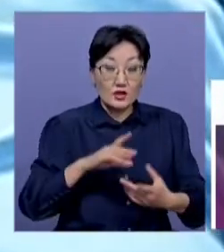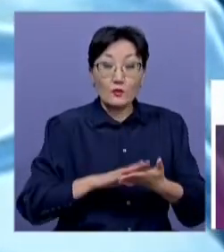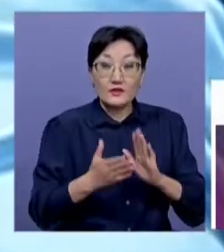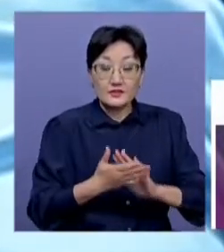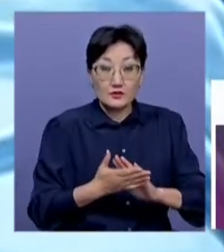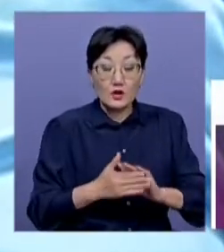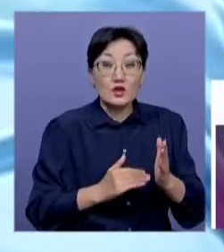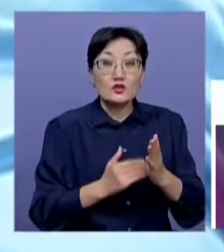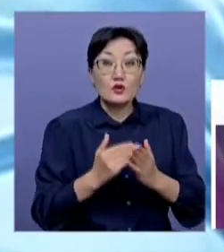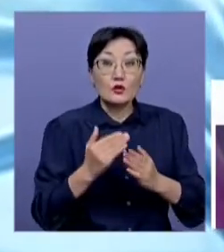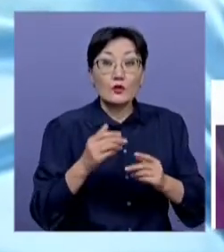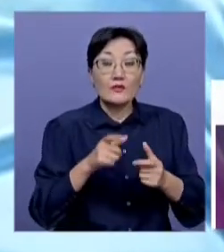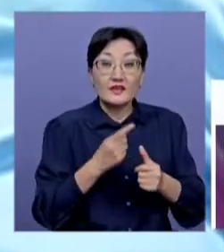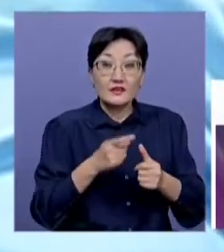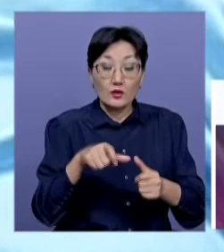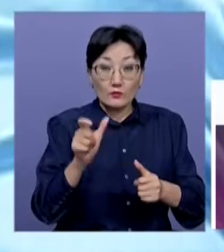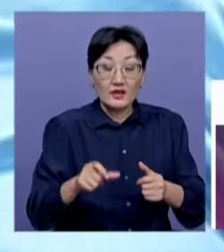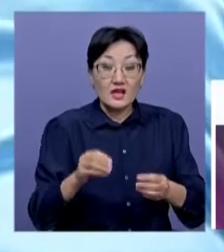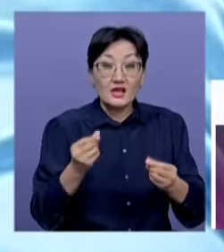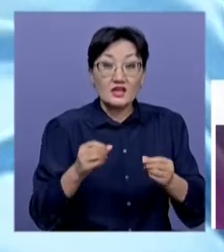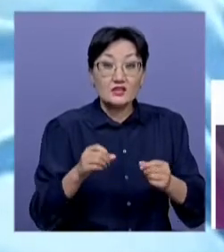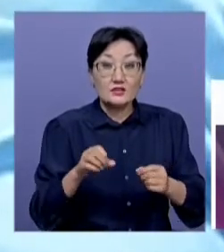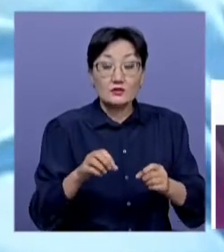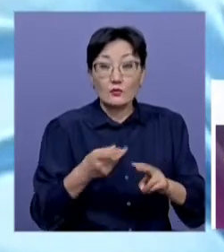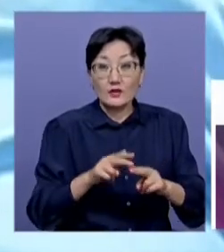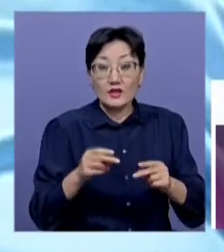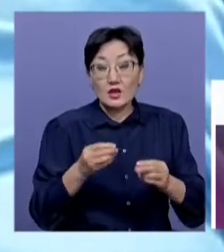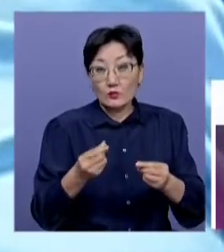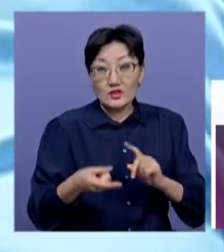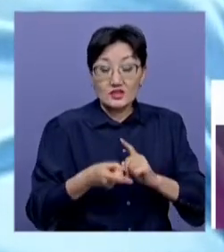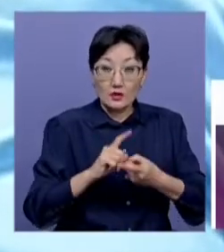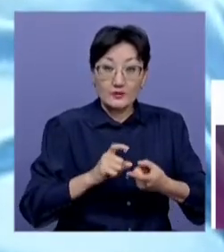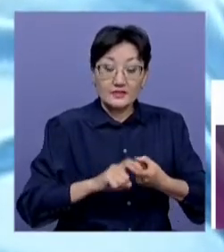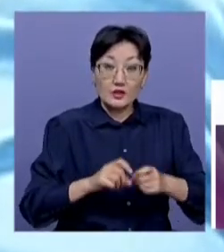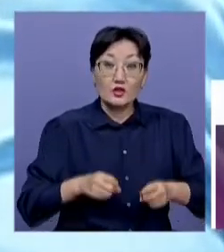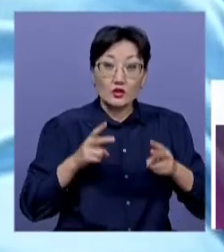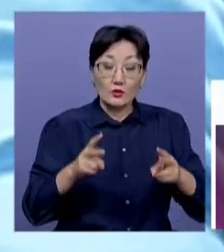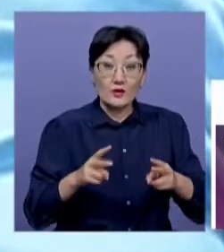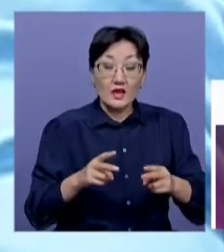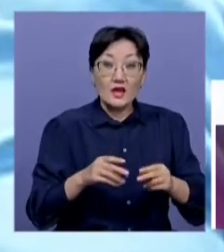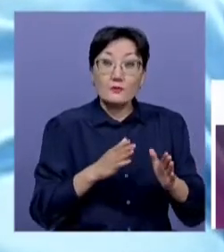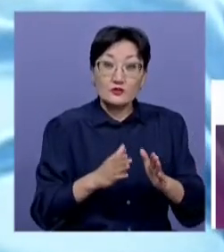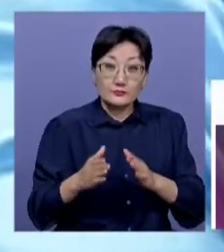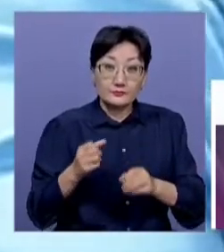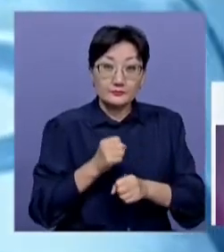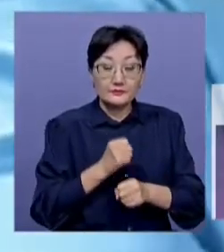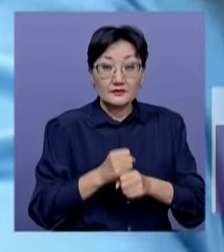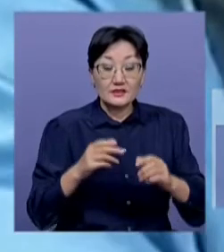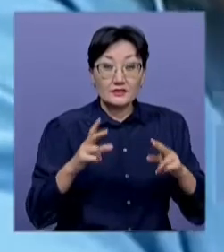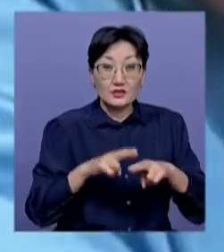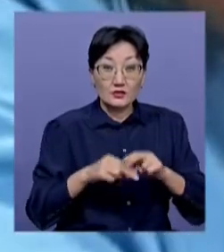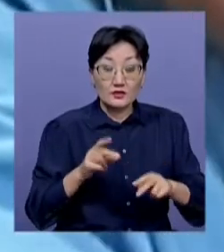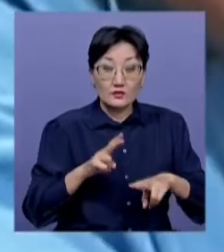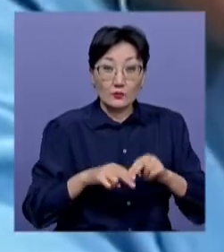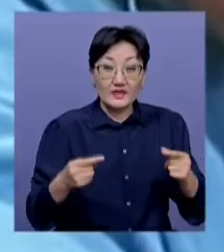кезде жоғарда аталған адамдар қаражатты заңсыз алу және қолма-қол ақшаға айналдыру бойынша қылмыстық схема жасаған. Олар нысан құрылысы